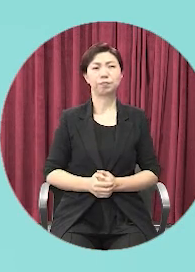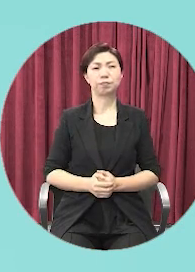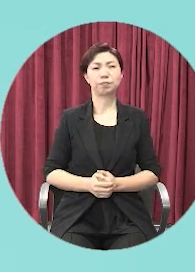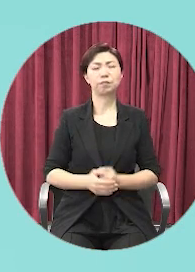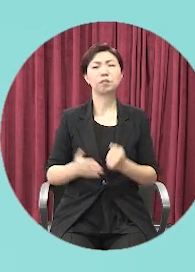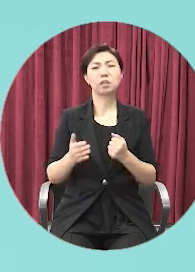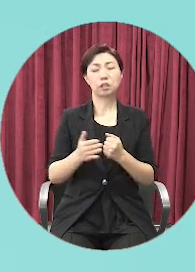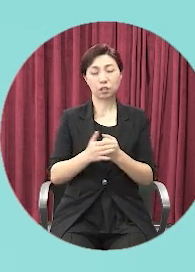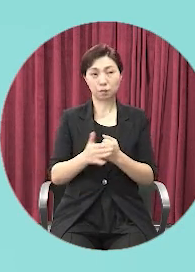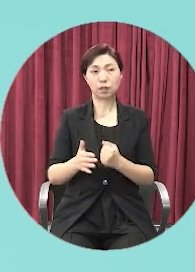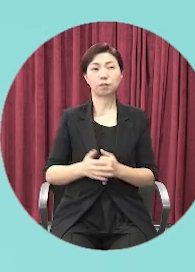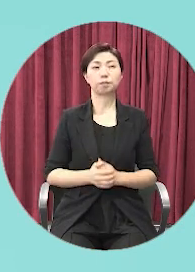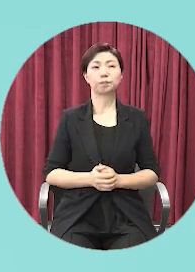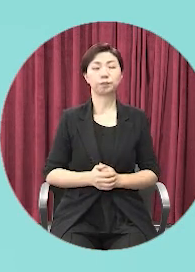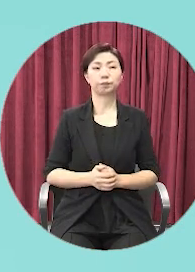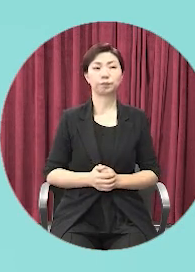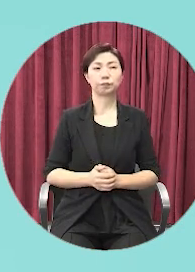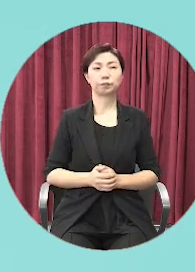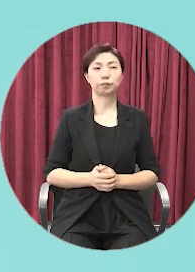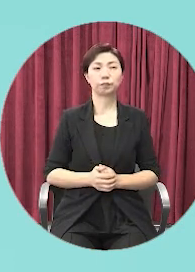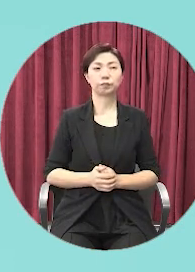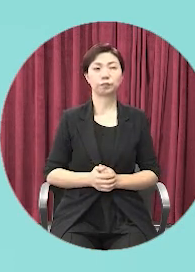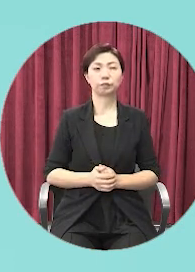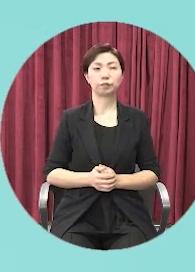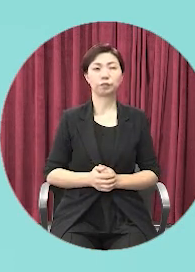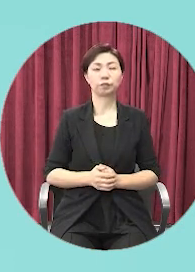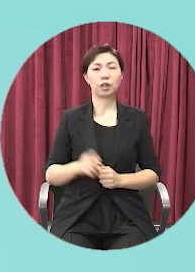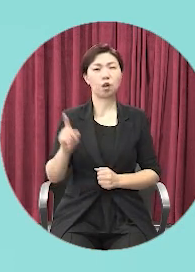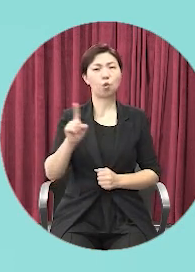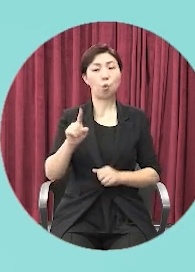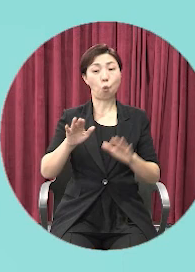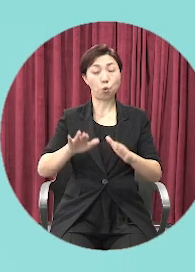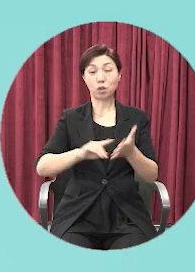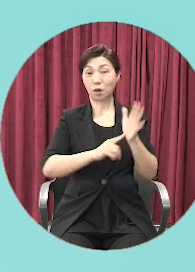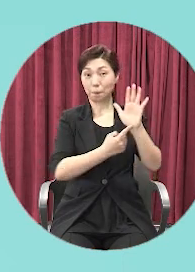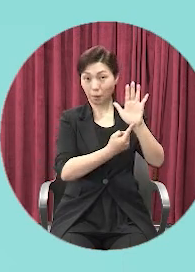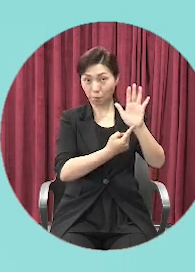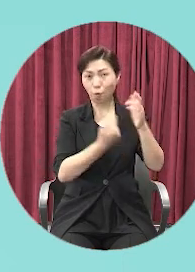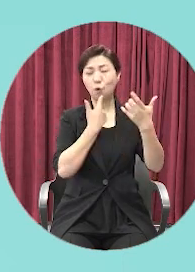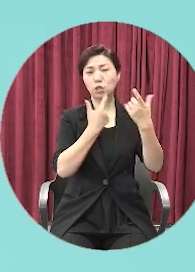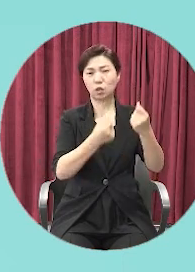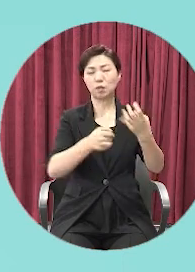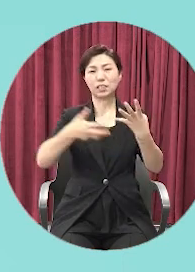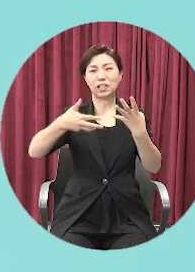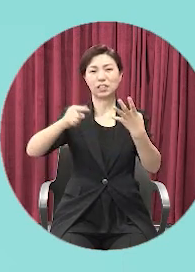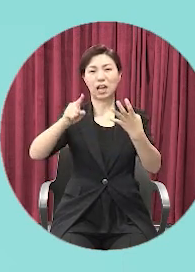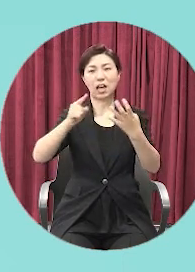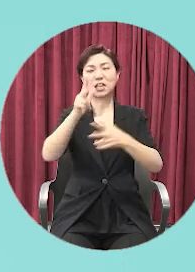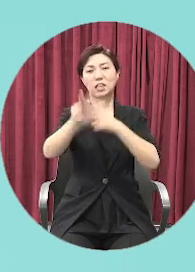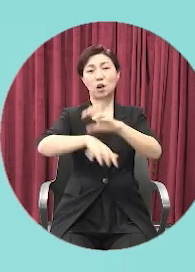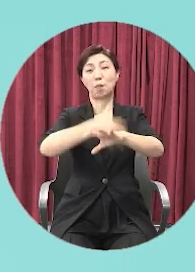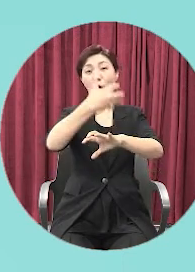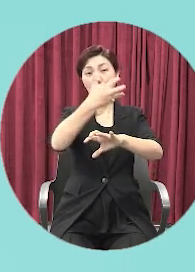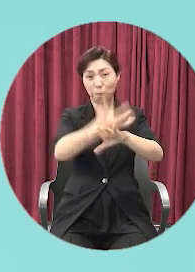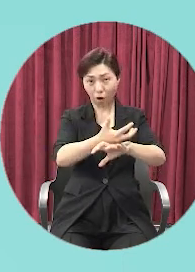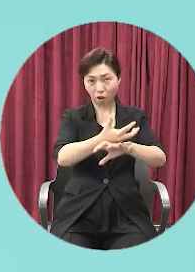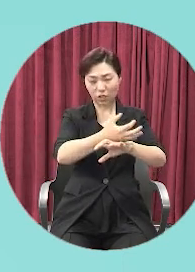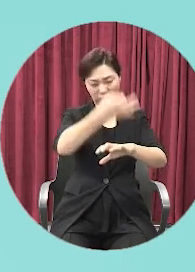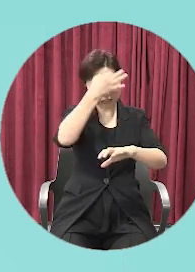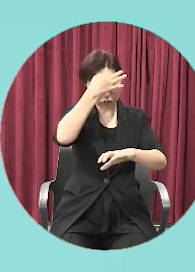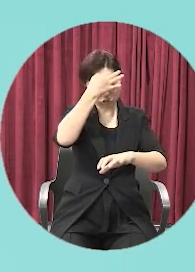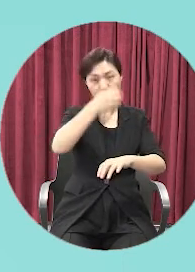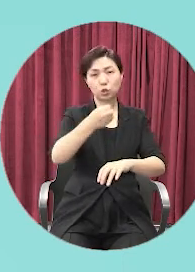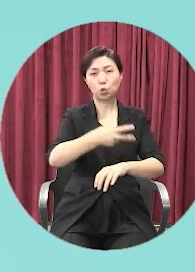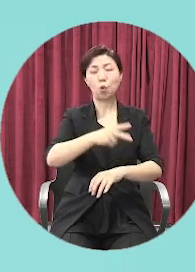걸 통해서 기존에 또 한 측에서는 오늘 발표해 주신 것처럼 4차 산업의 혁명이라든지 또 여러 가지